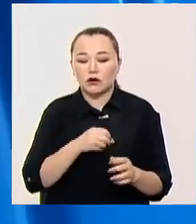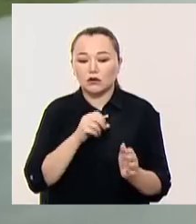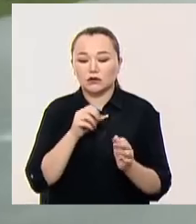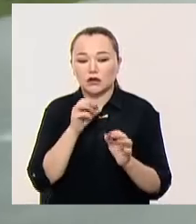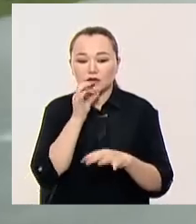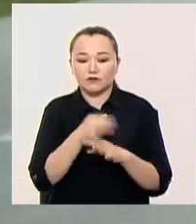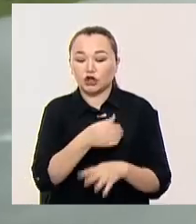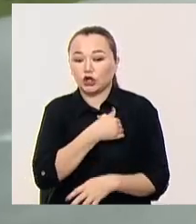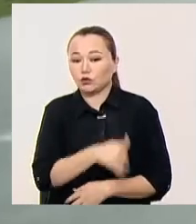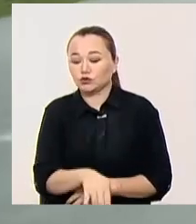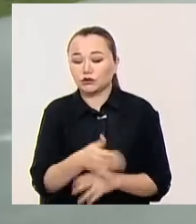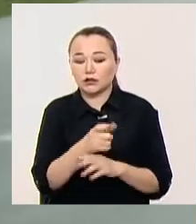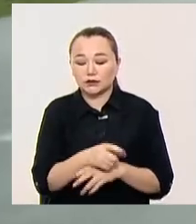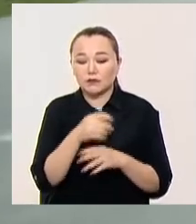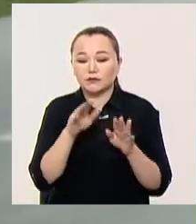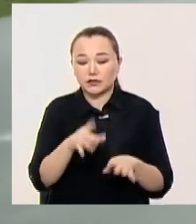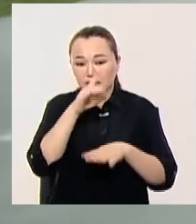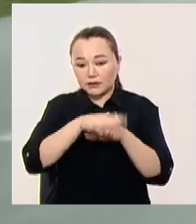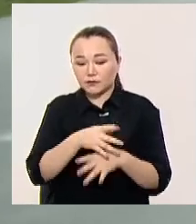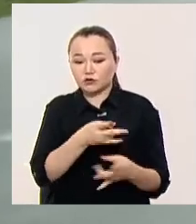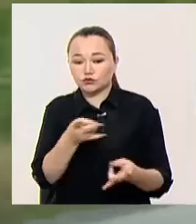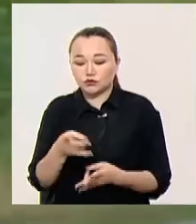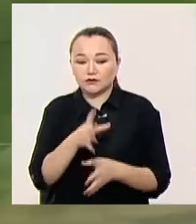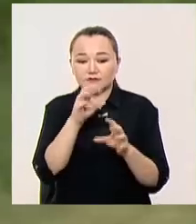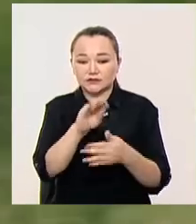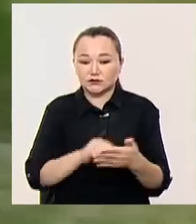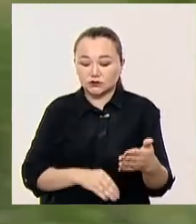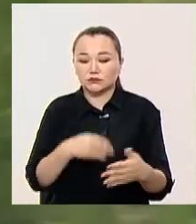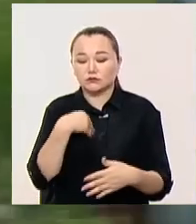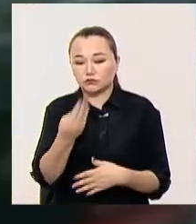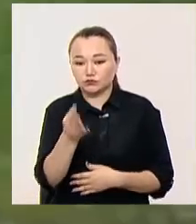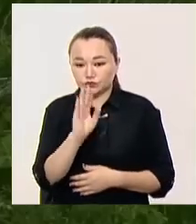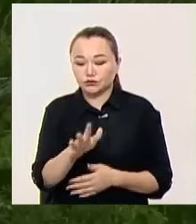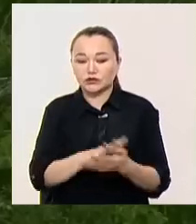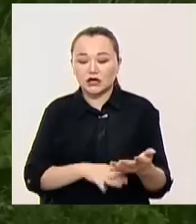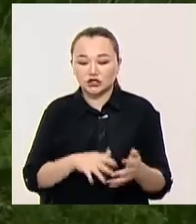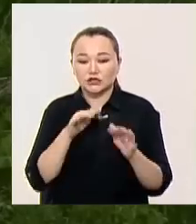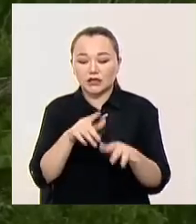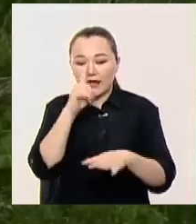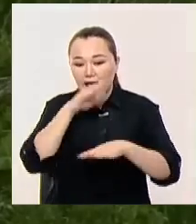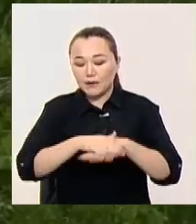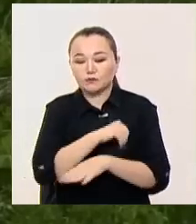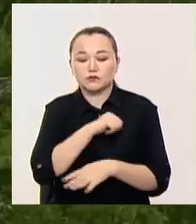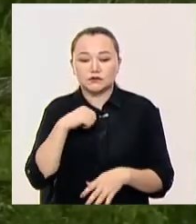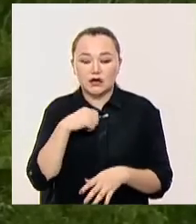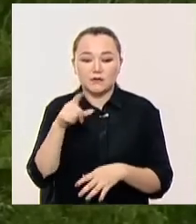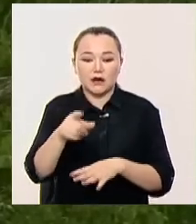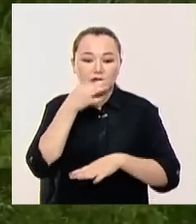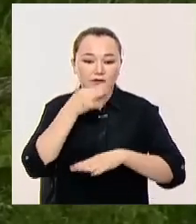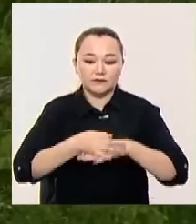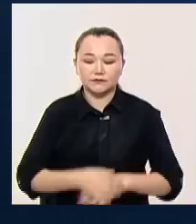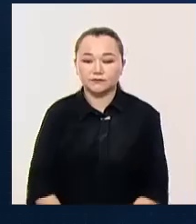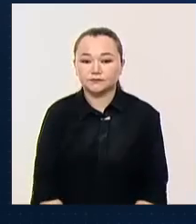качты. Жергиликтүү акимдиктерге жылдык кажеттүү нысандардын тизимин беремиз, ары карай иш аким каралардын мойнунда